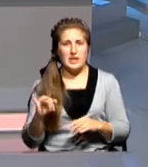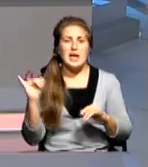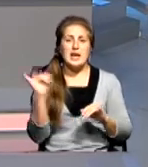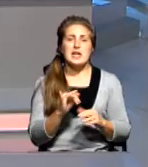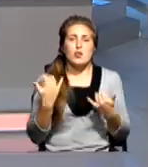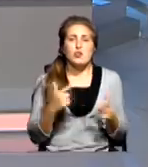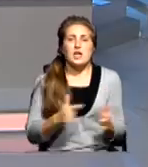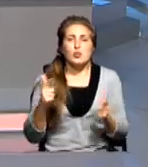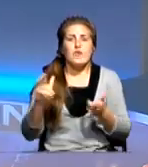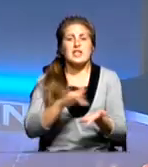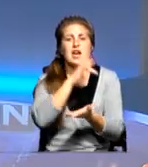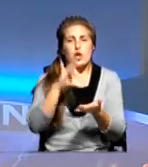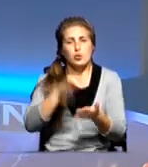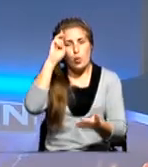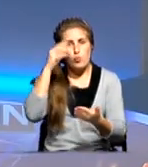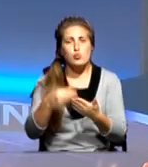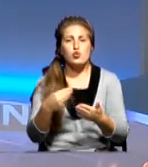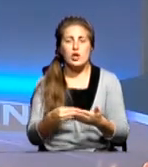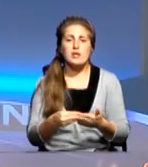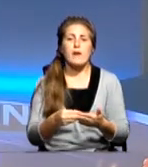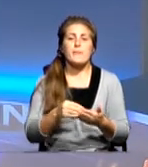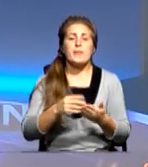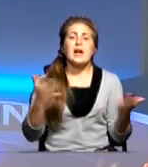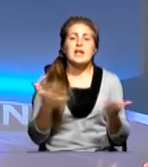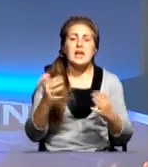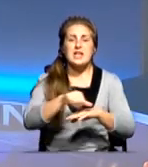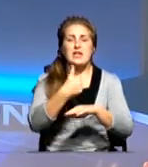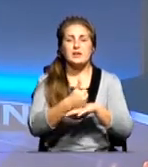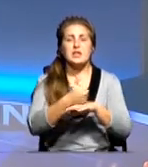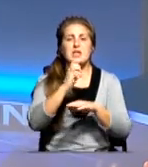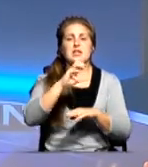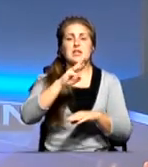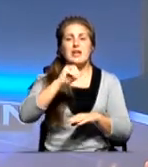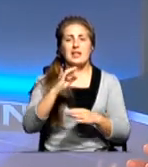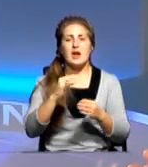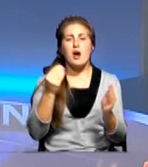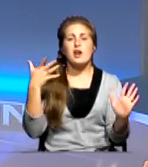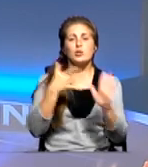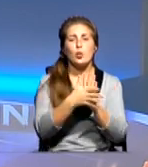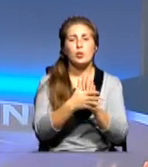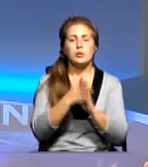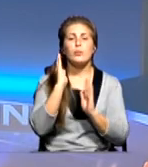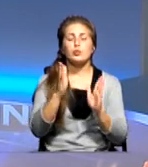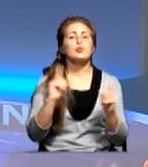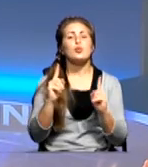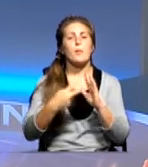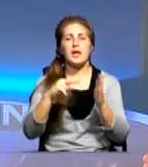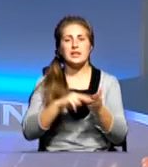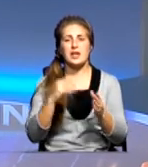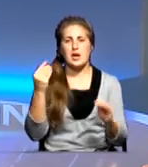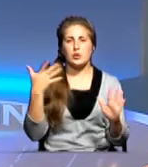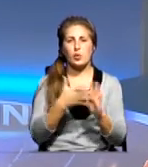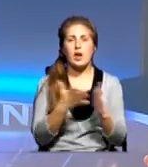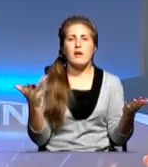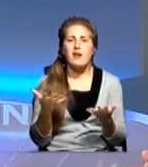городской бюджет какие основные статьи расхода будут в этот раз на что планируете на что расходы